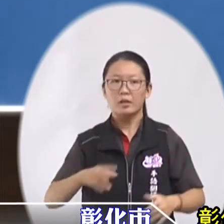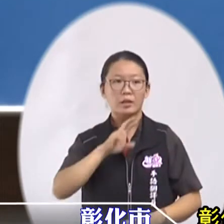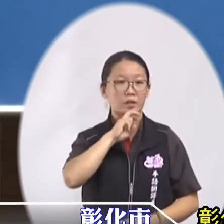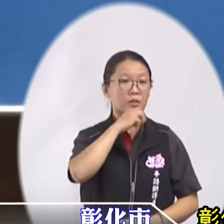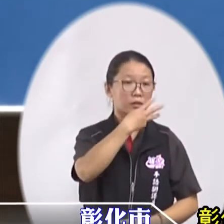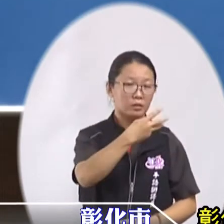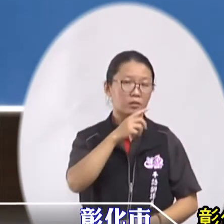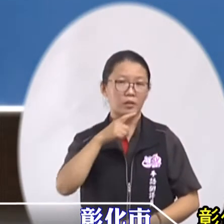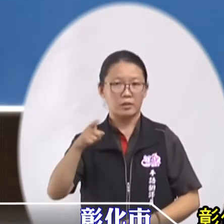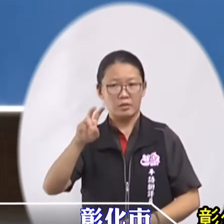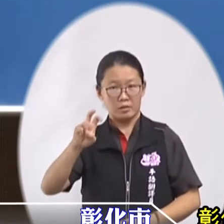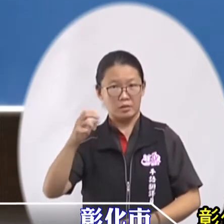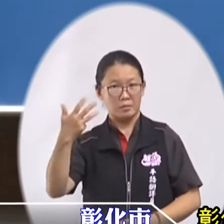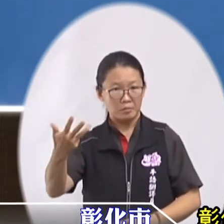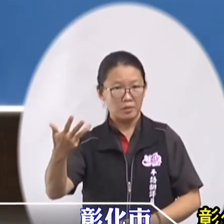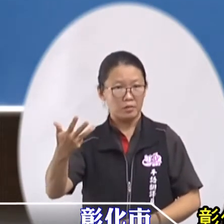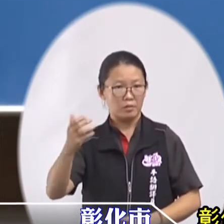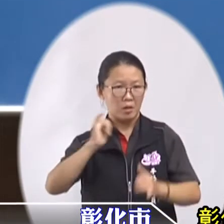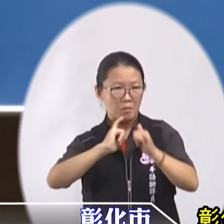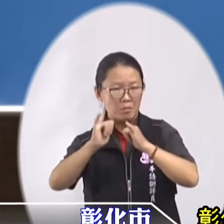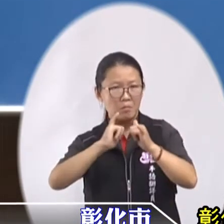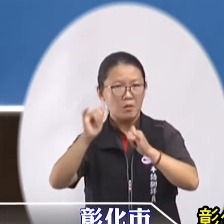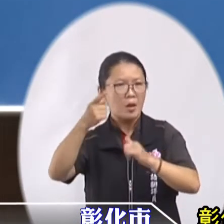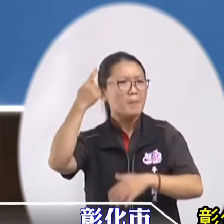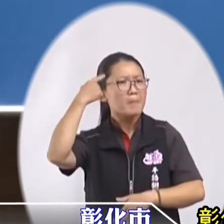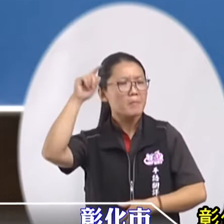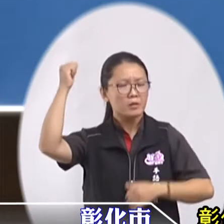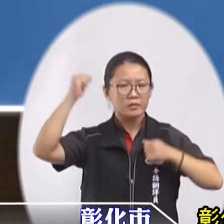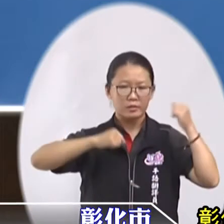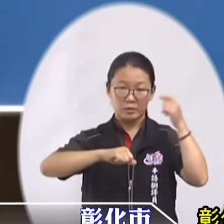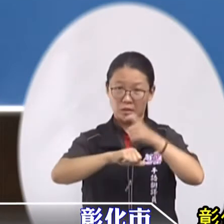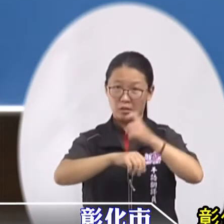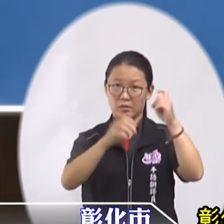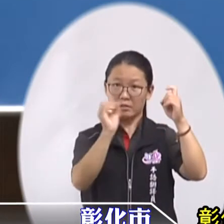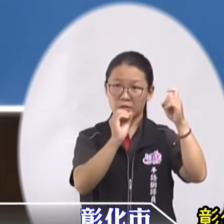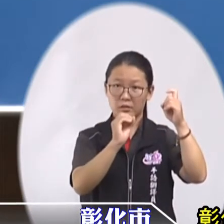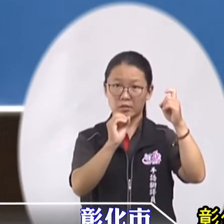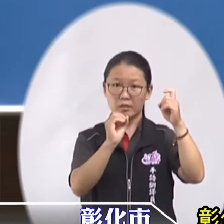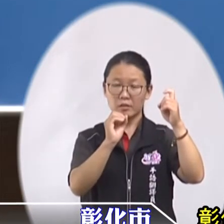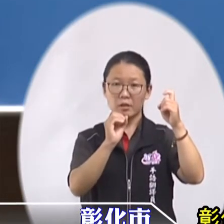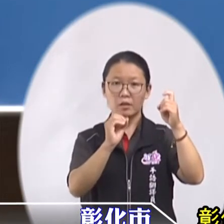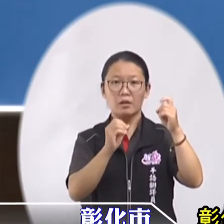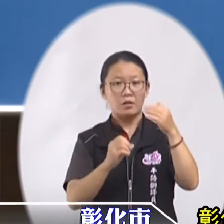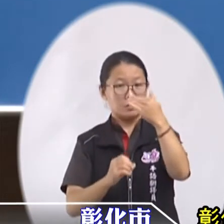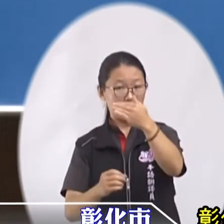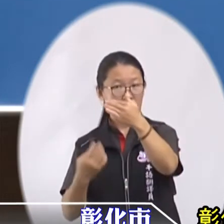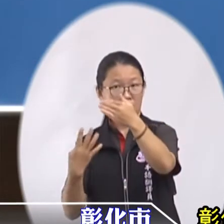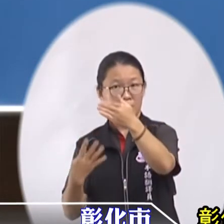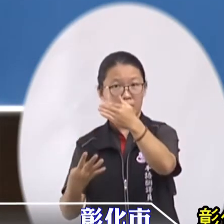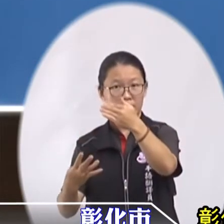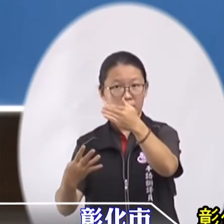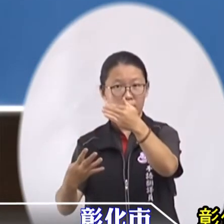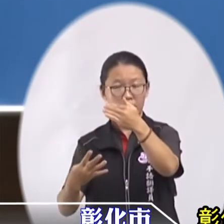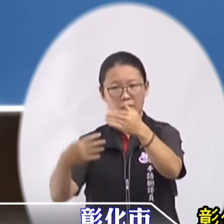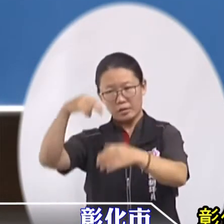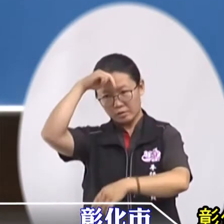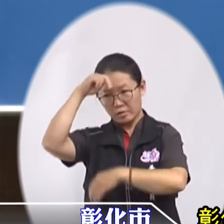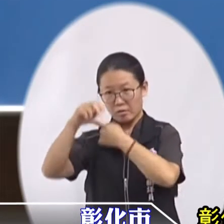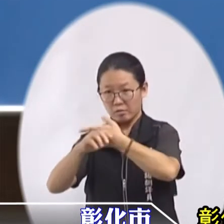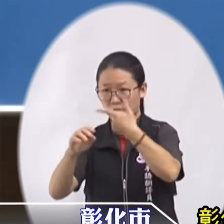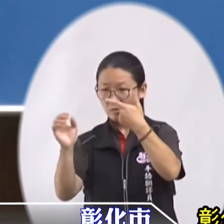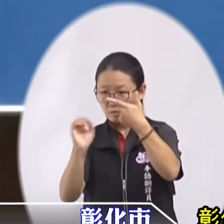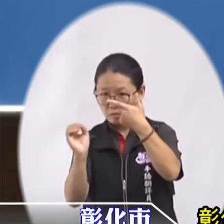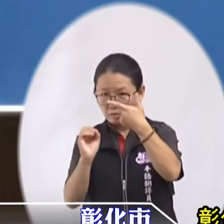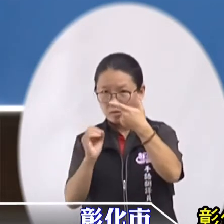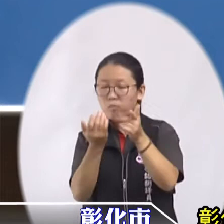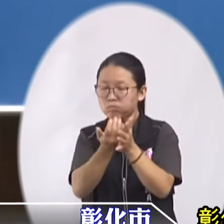那你都可以在明天10点到后天9月4号的6点再来做预约哈。